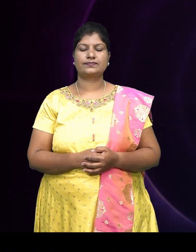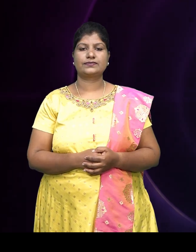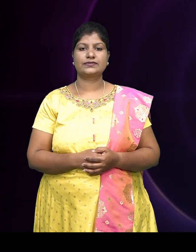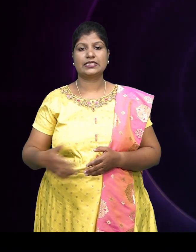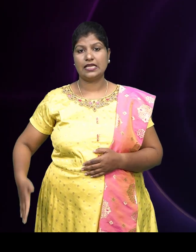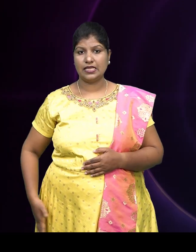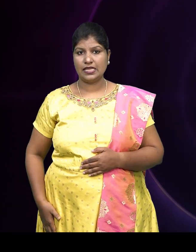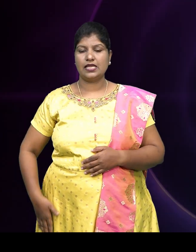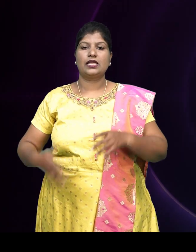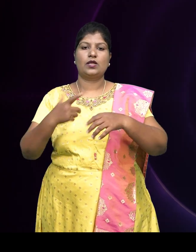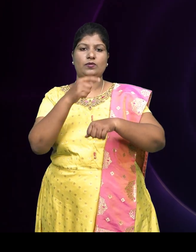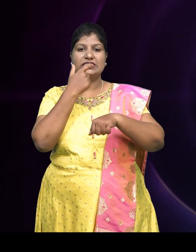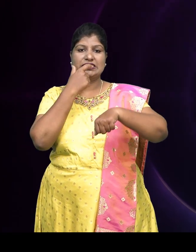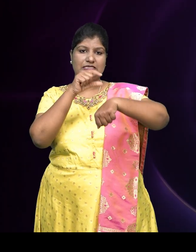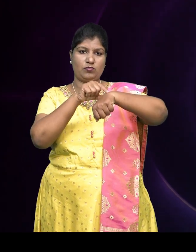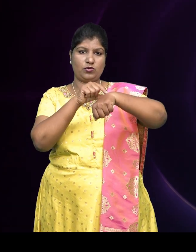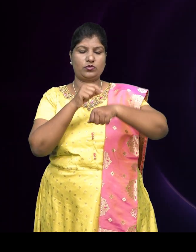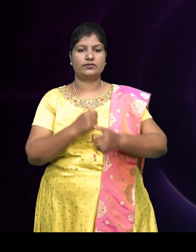पायाचे हाड.